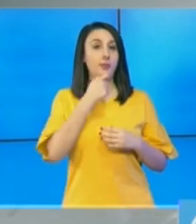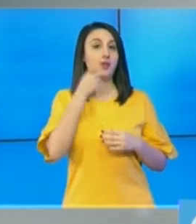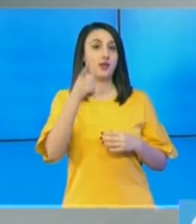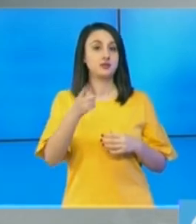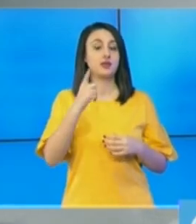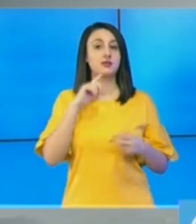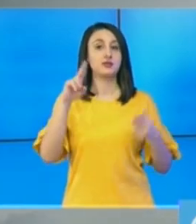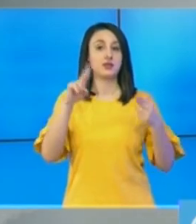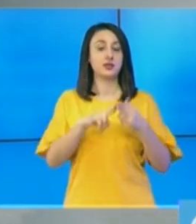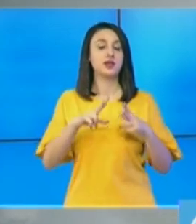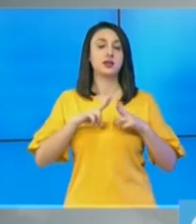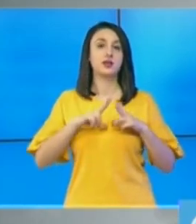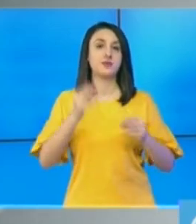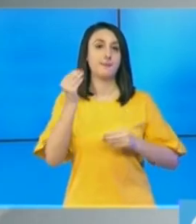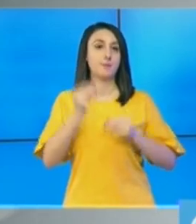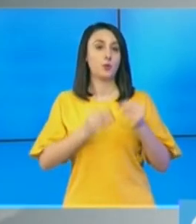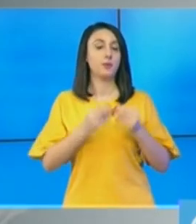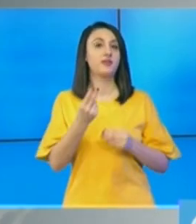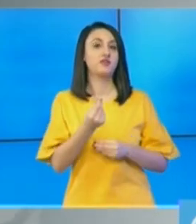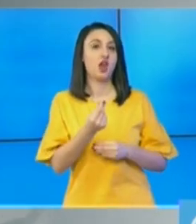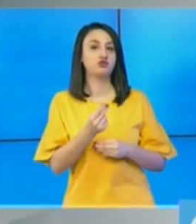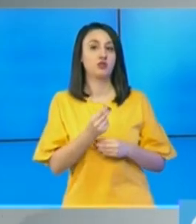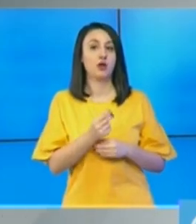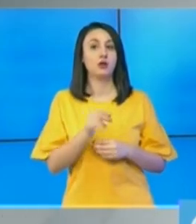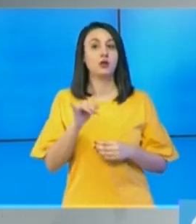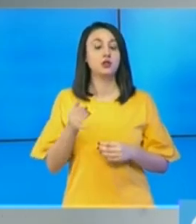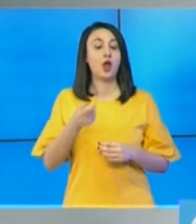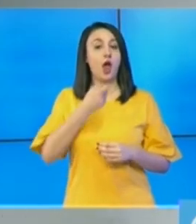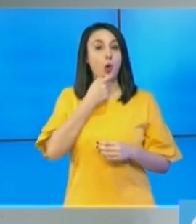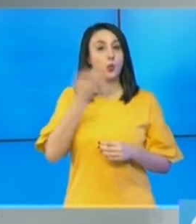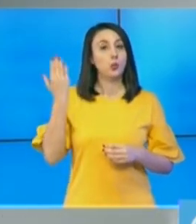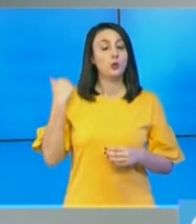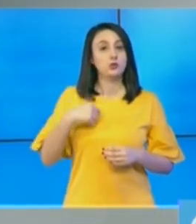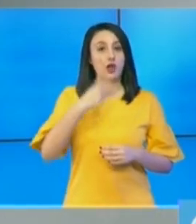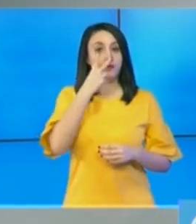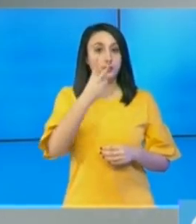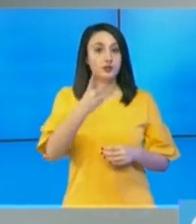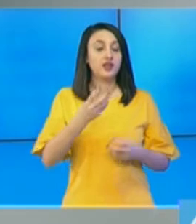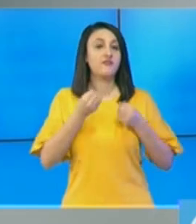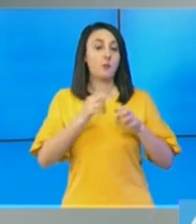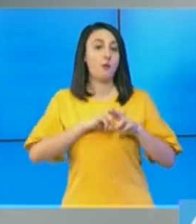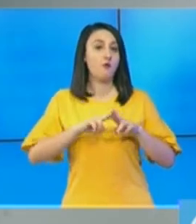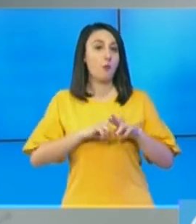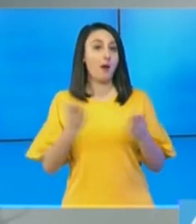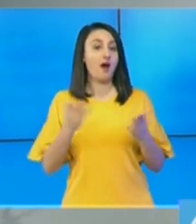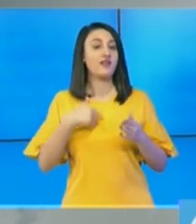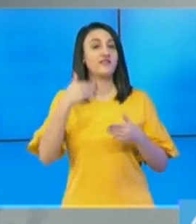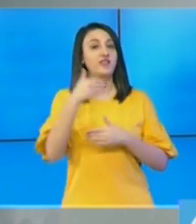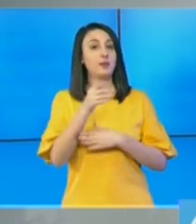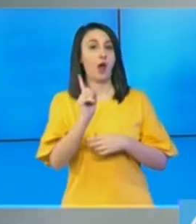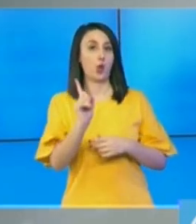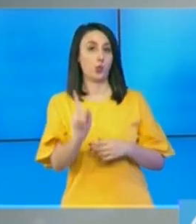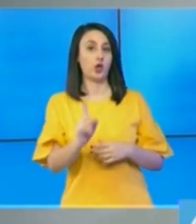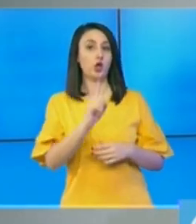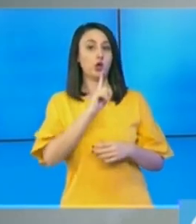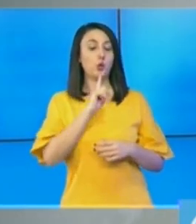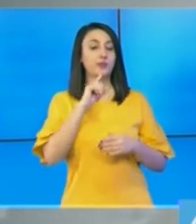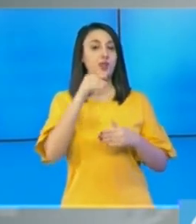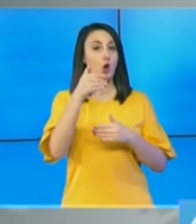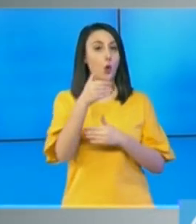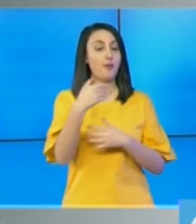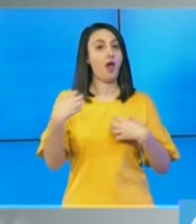s-a confruntat cu grave probleme financiare. De altfel, anul trecut au apărut informații conform cărora firma lui Mărculescu, numită